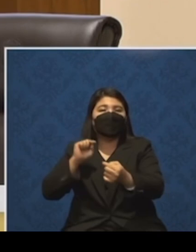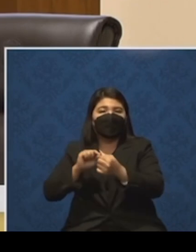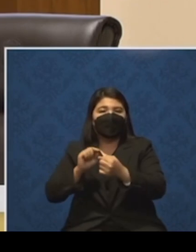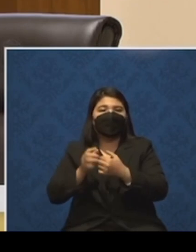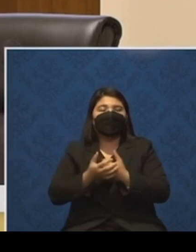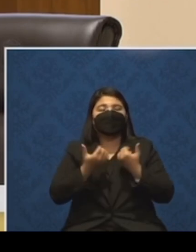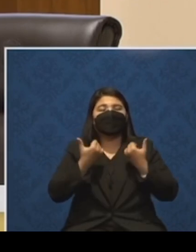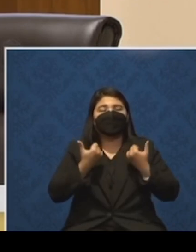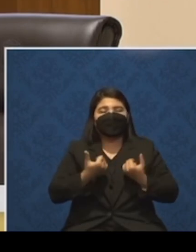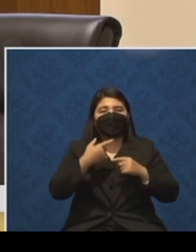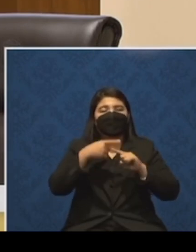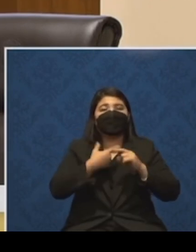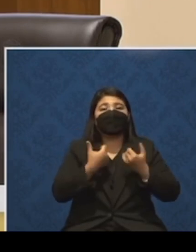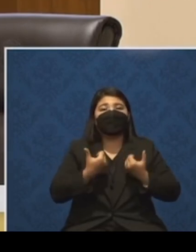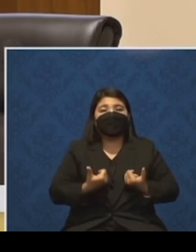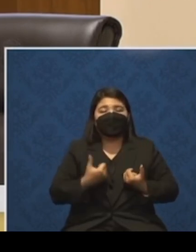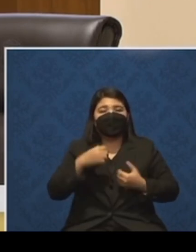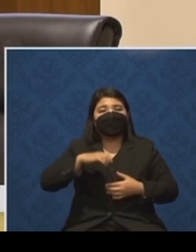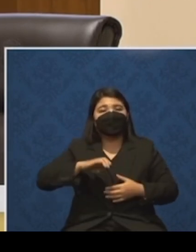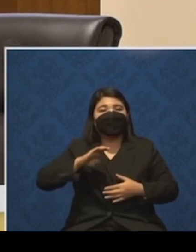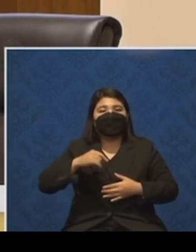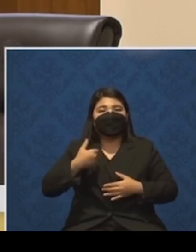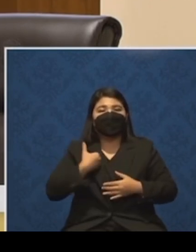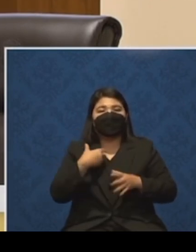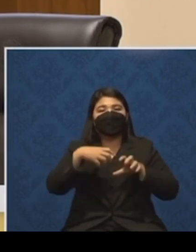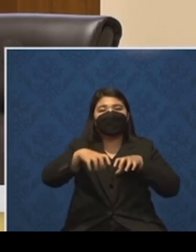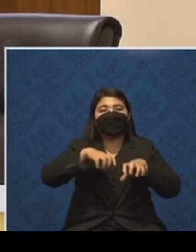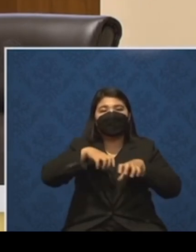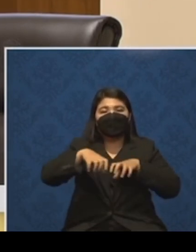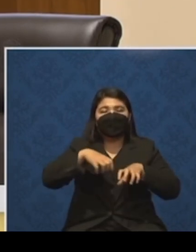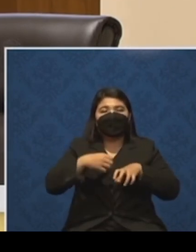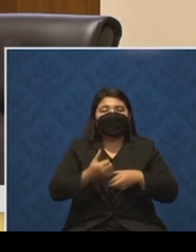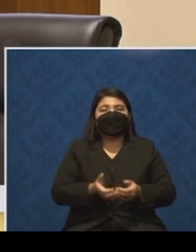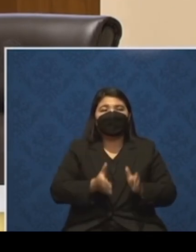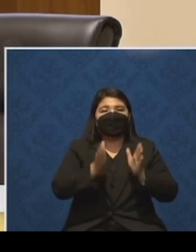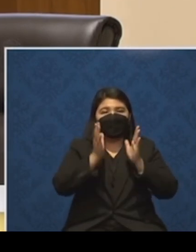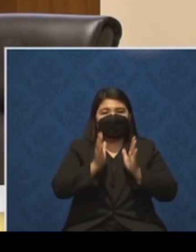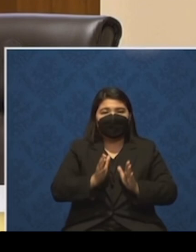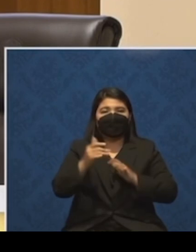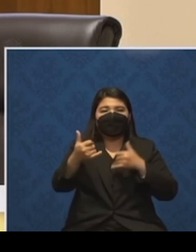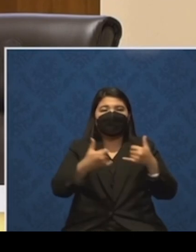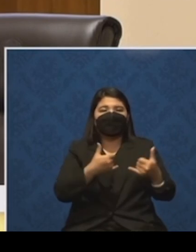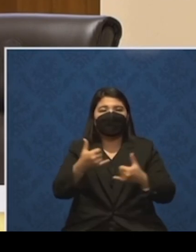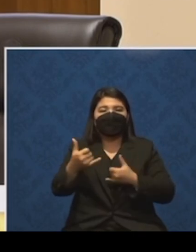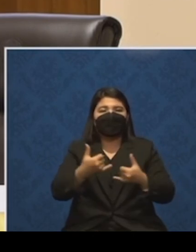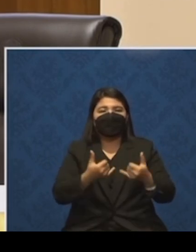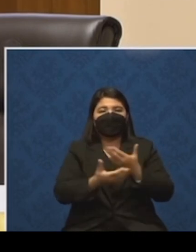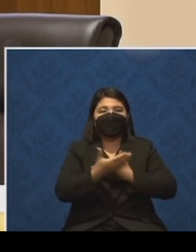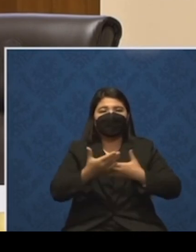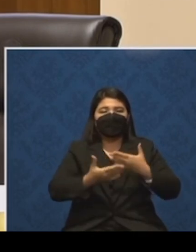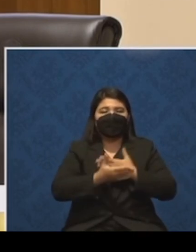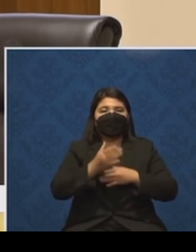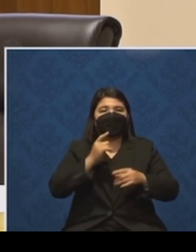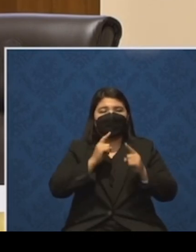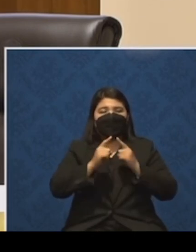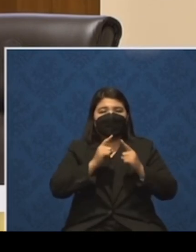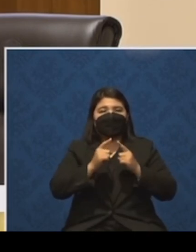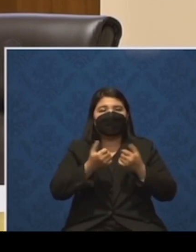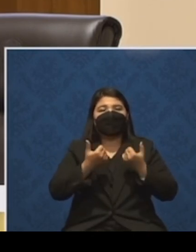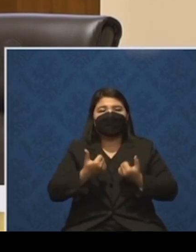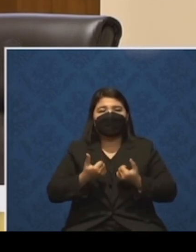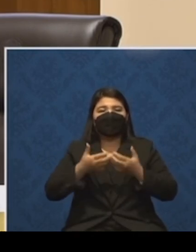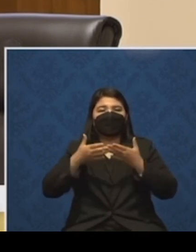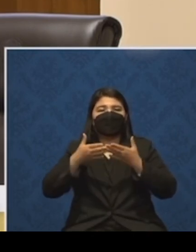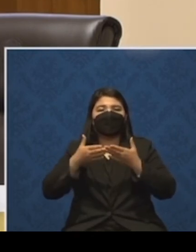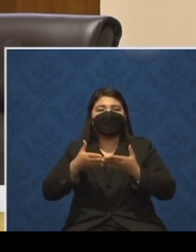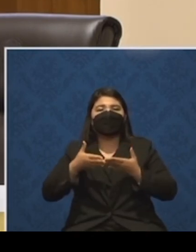ริษัทผู้ผลิตนั้นก็จะจัดส่งเจ้าหน้าที่นั้นมาประสานงานกับทางกองทัพเรือกองทัพเรือยืนยันว่